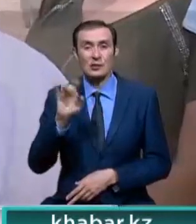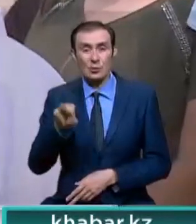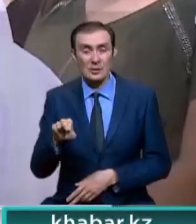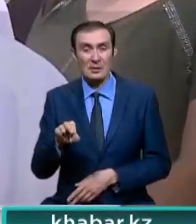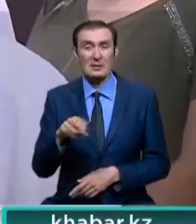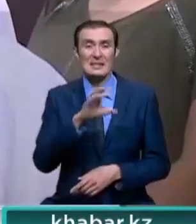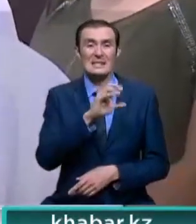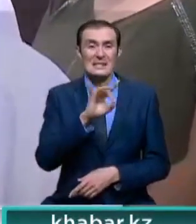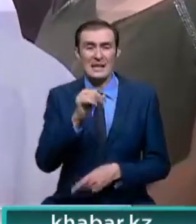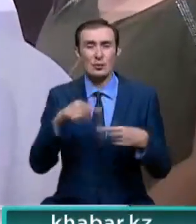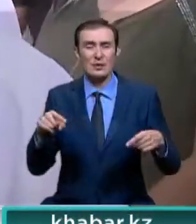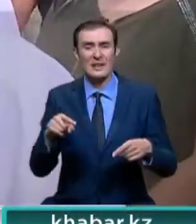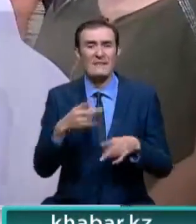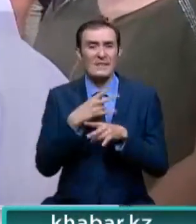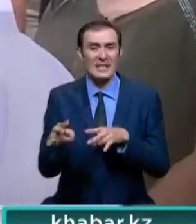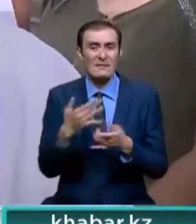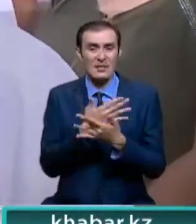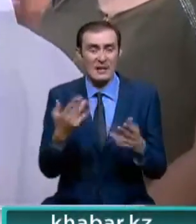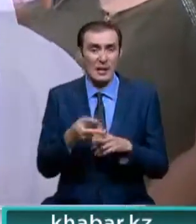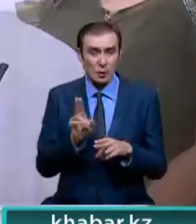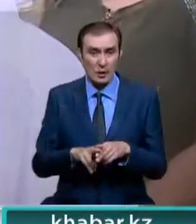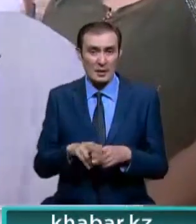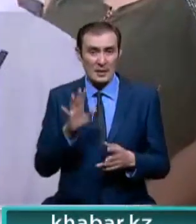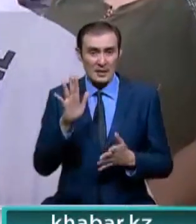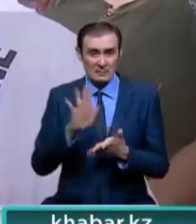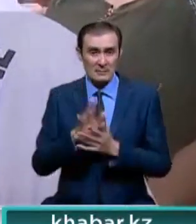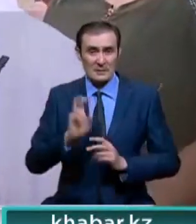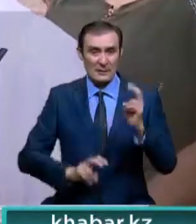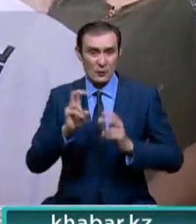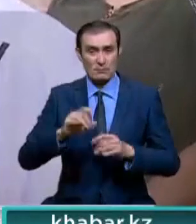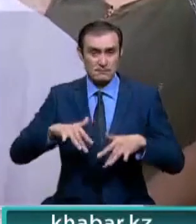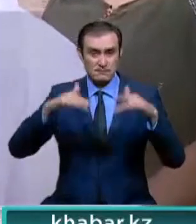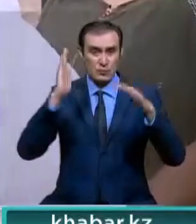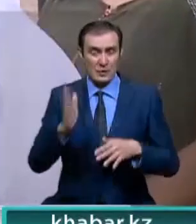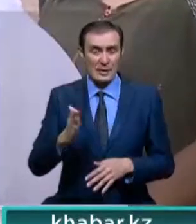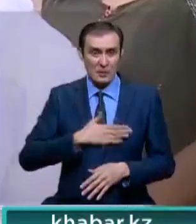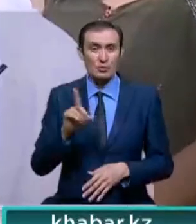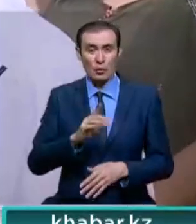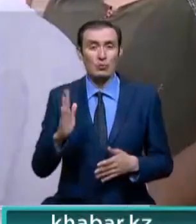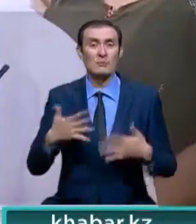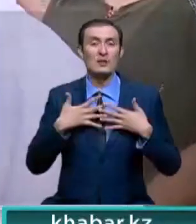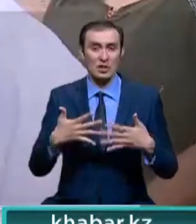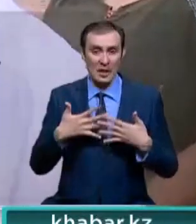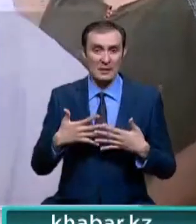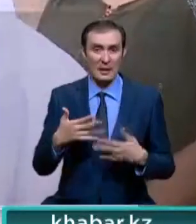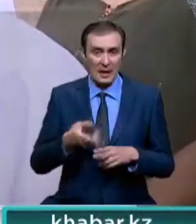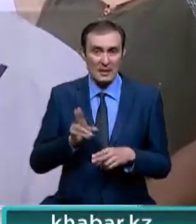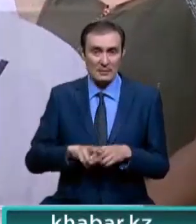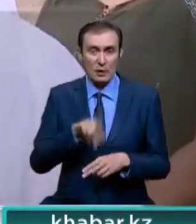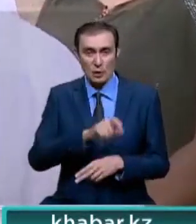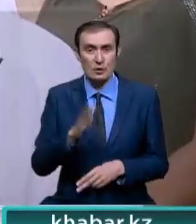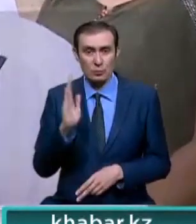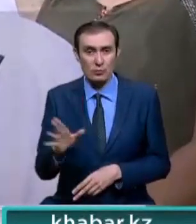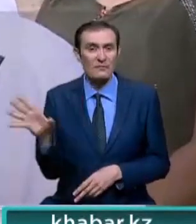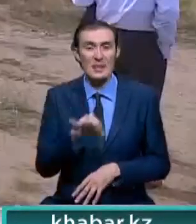и различные ядовитые элементы, которые будут выбрасываться в атмосферу. И поэтому мы будем здесь задыхаться, и все будут, жители этого